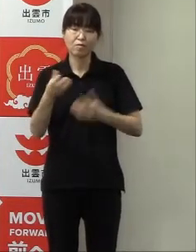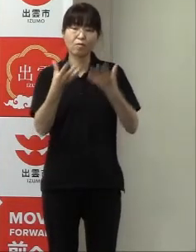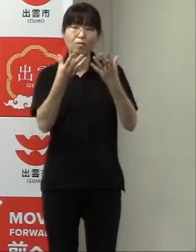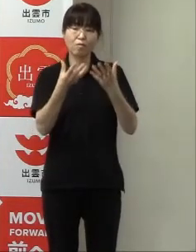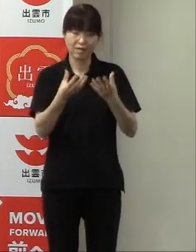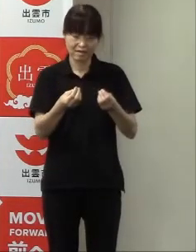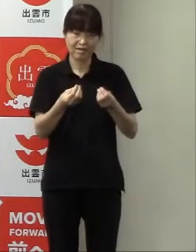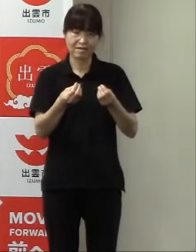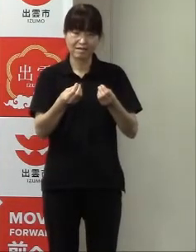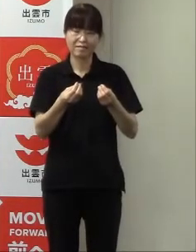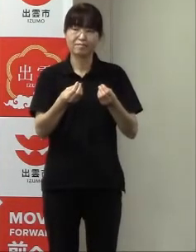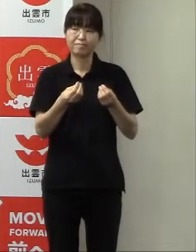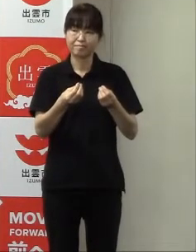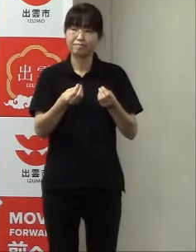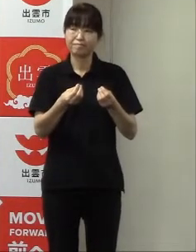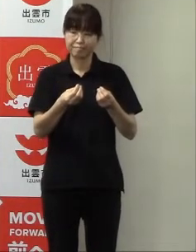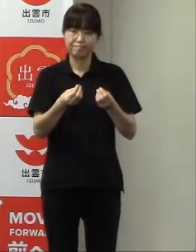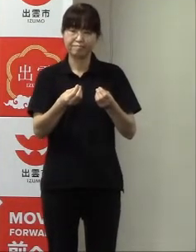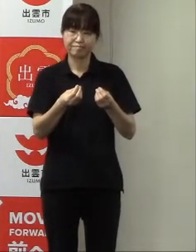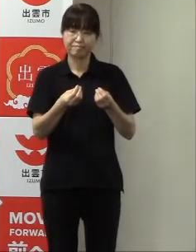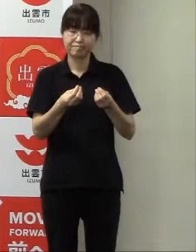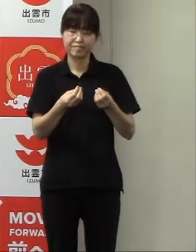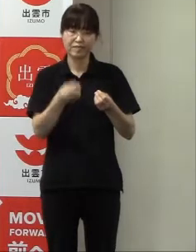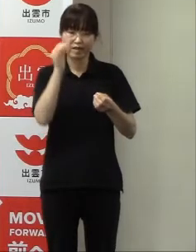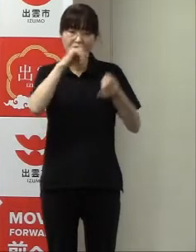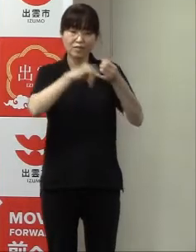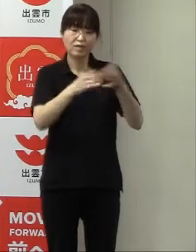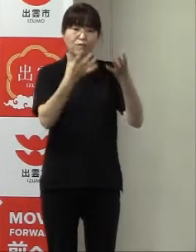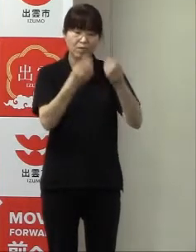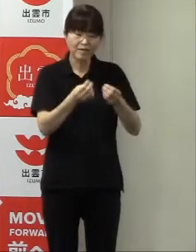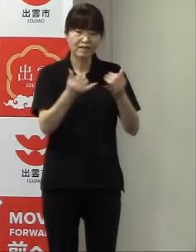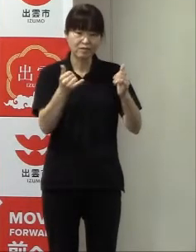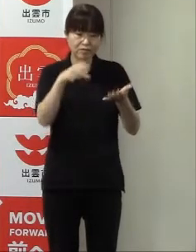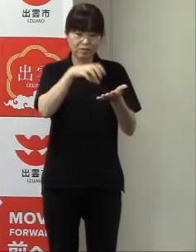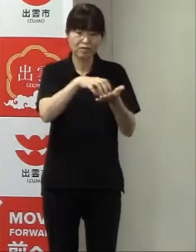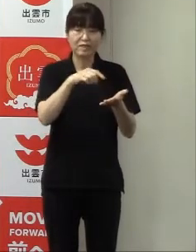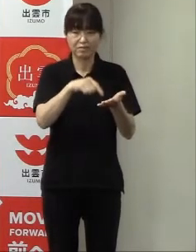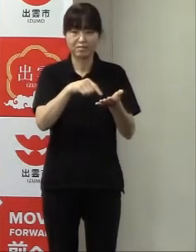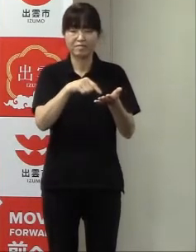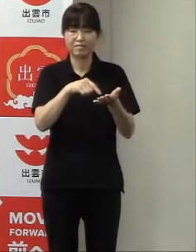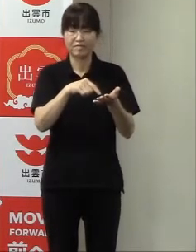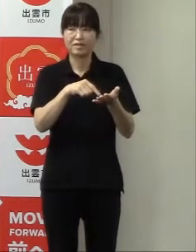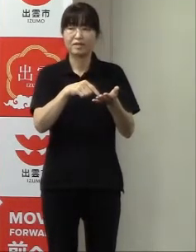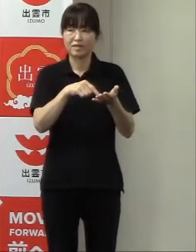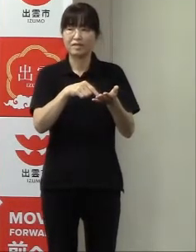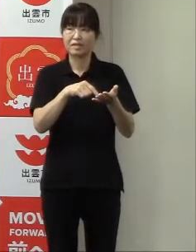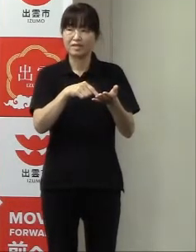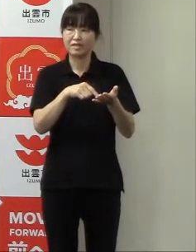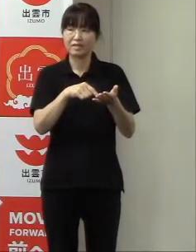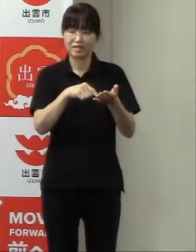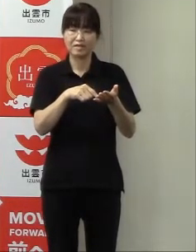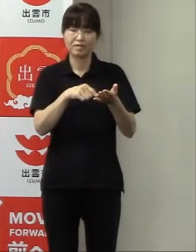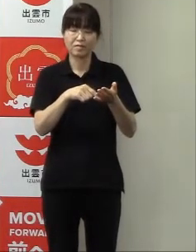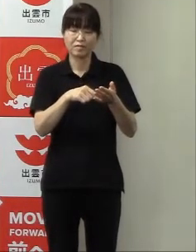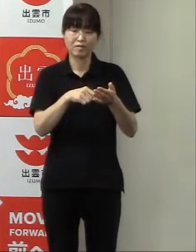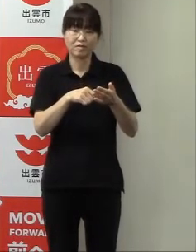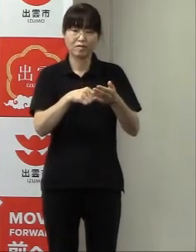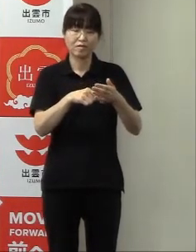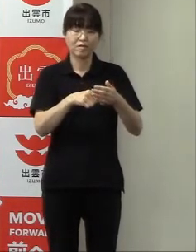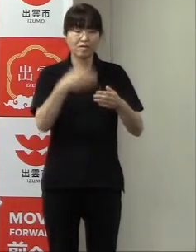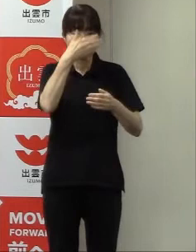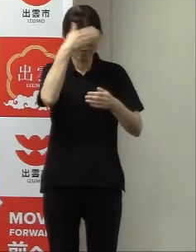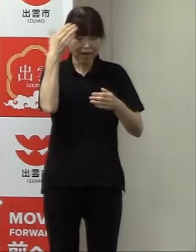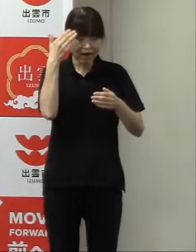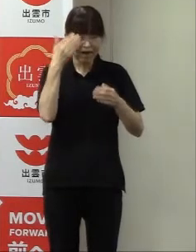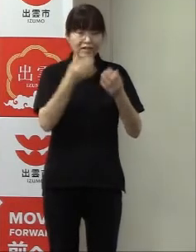に、接種の予約をされた方って書いてありますけれども、この世代、下の世代の方でどのくらいの接